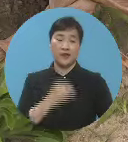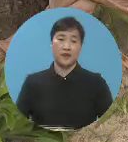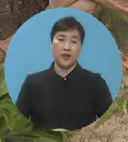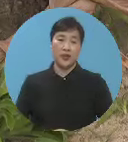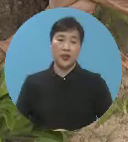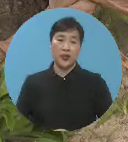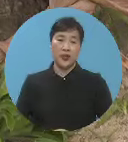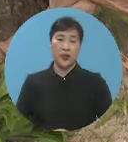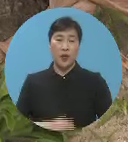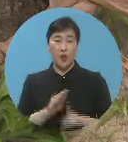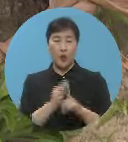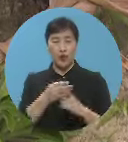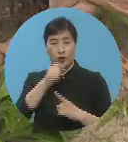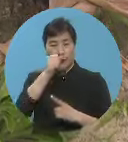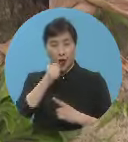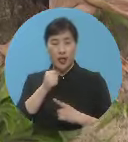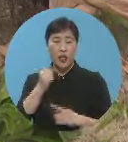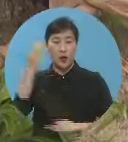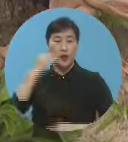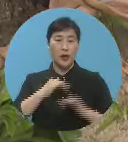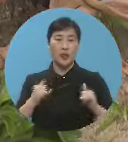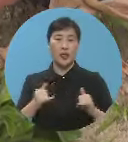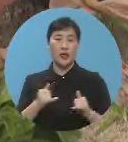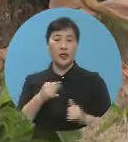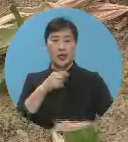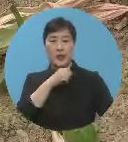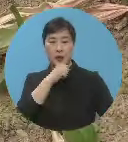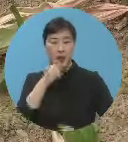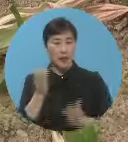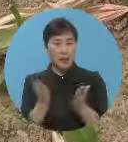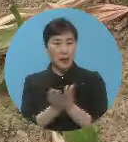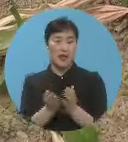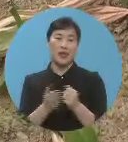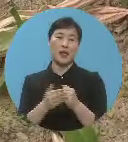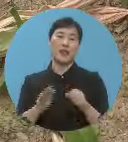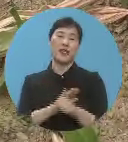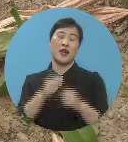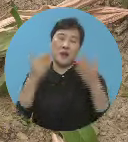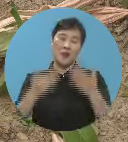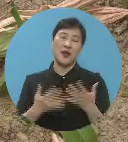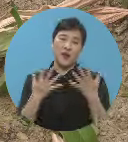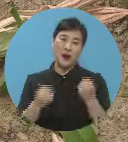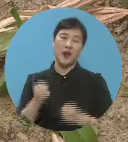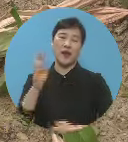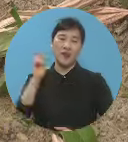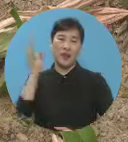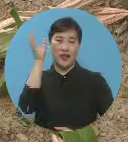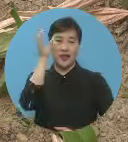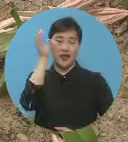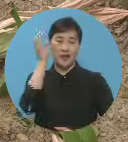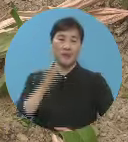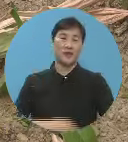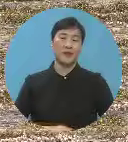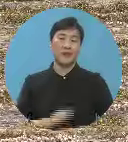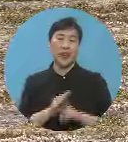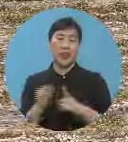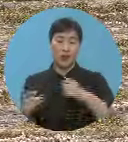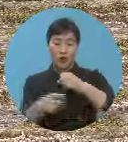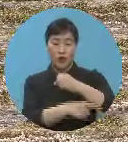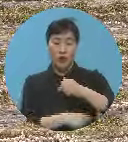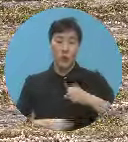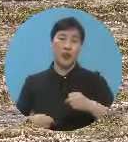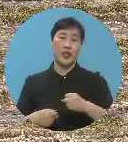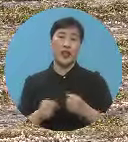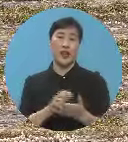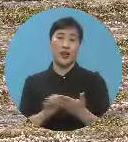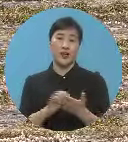소비자의 많은 사랑을 받을 것으로 기대하고 있습니다 마늘 수확량도 일반 마늘 보다 6 에서 18%